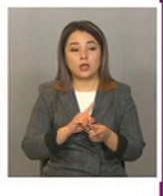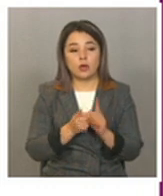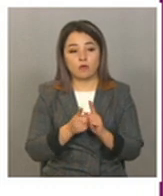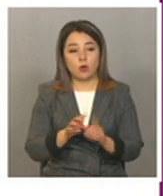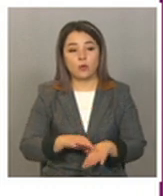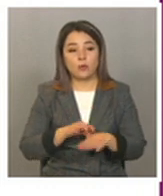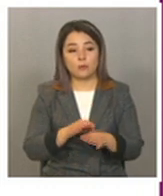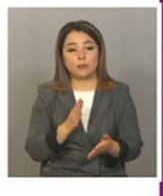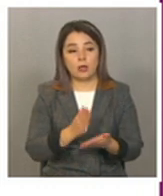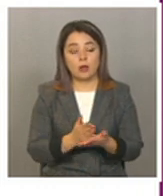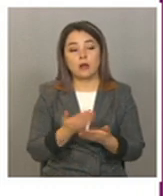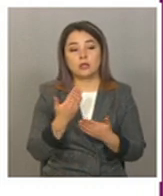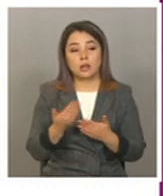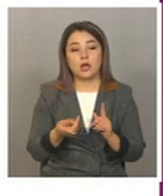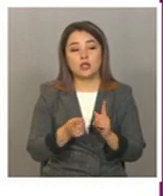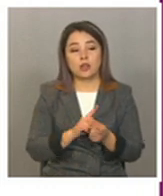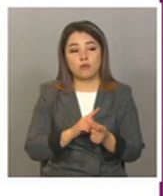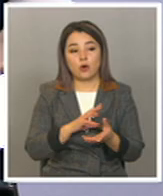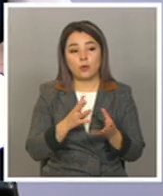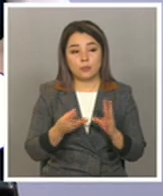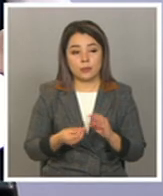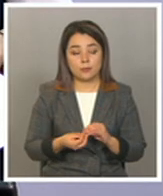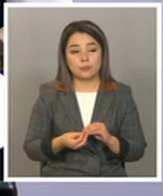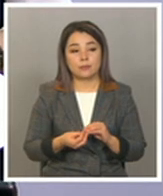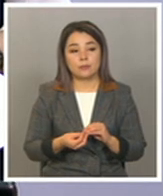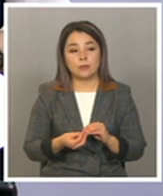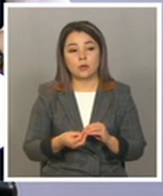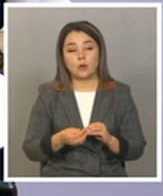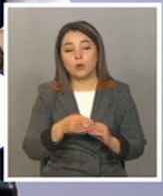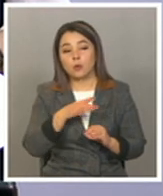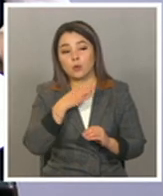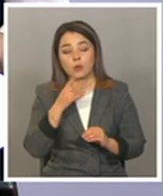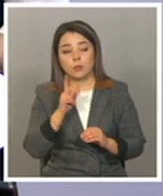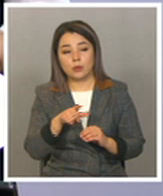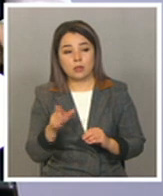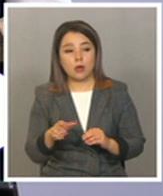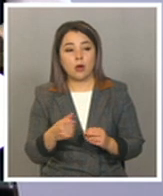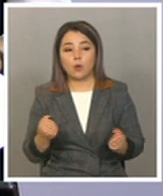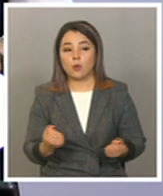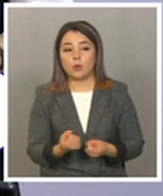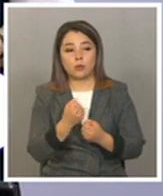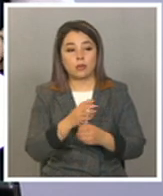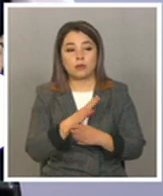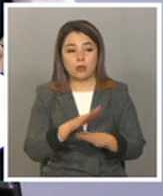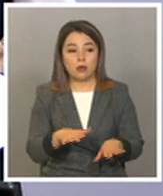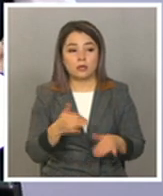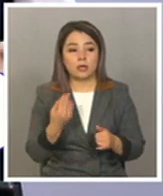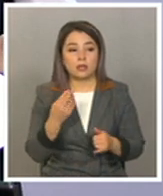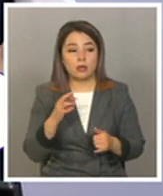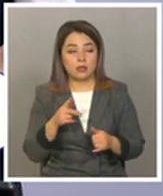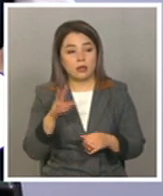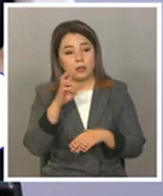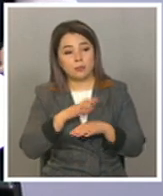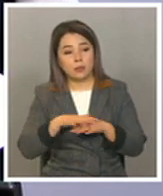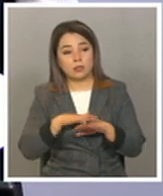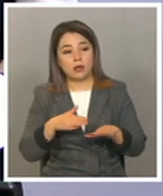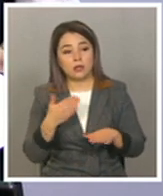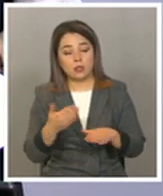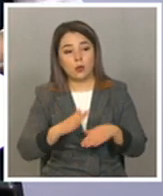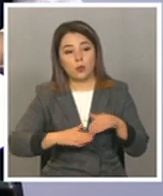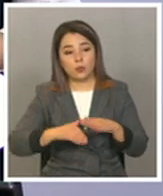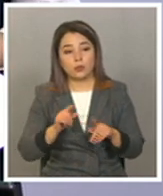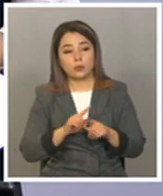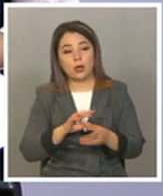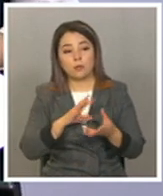Бұл реформаларды көбі қолдамады, өйткені Цин императорының қолында